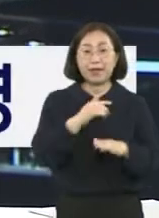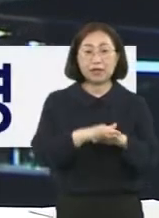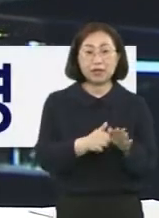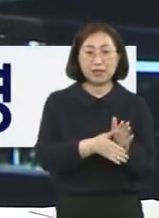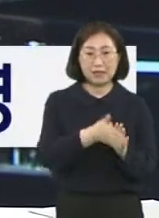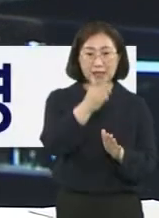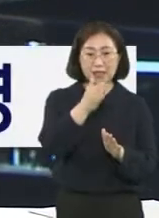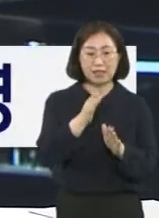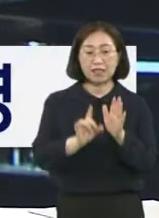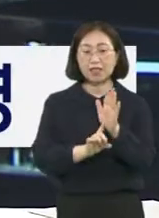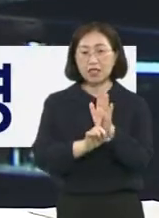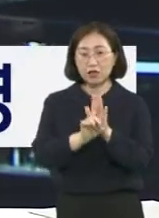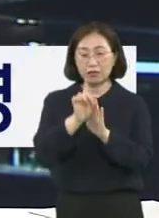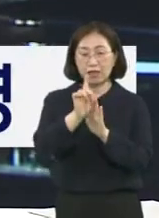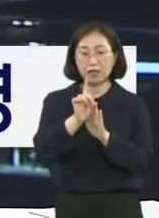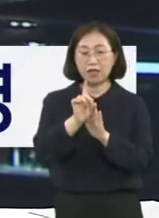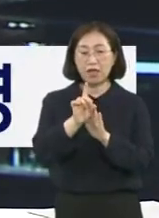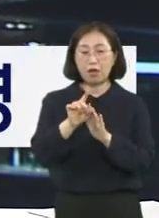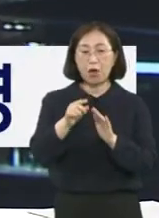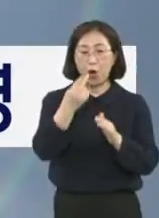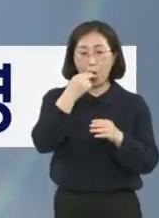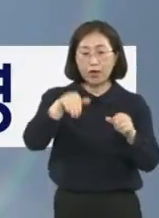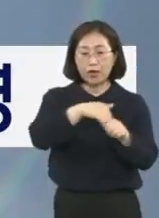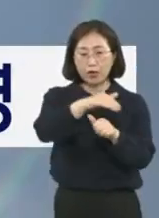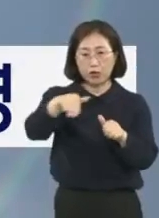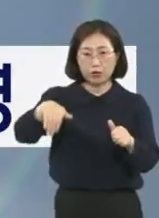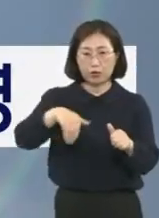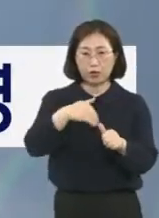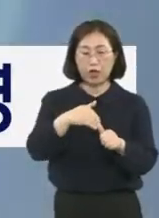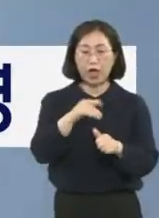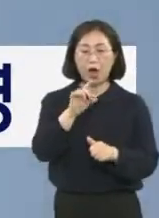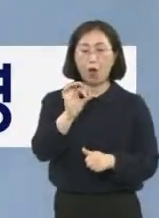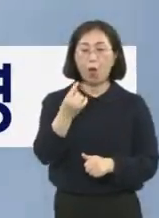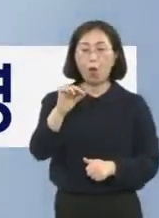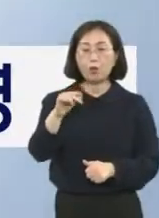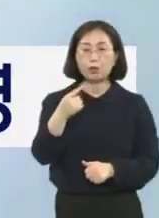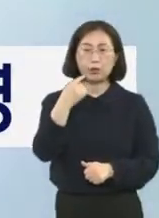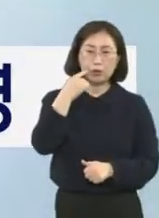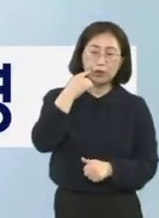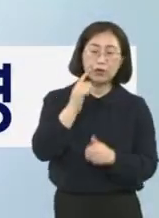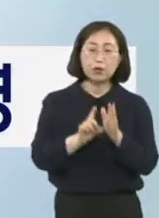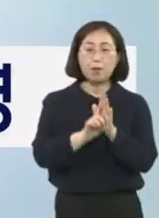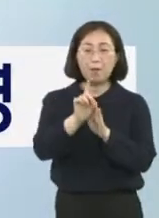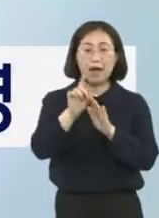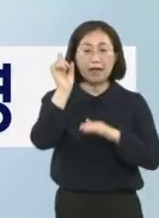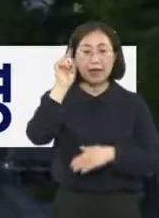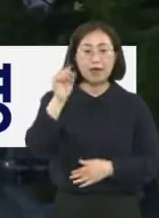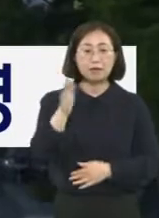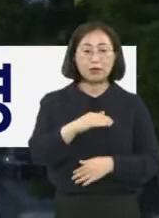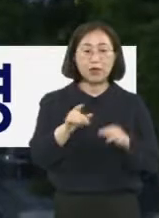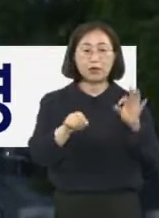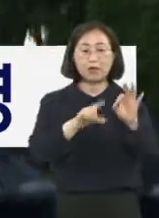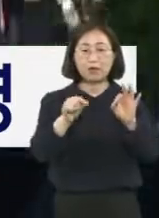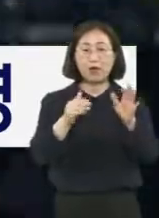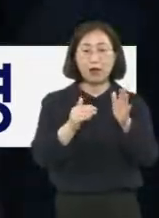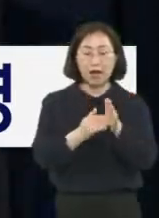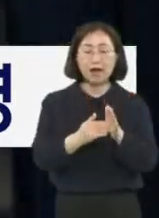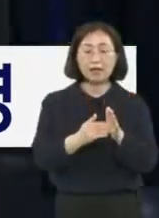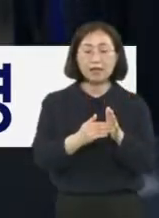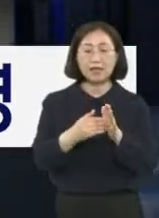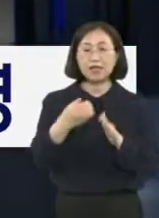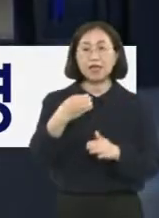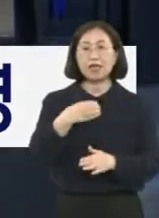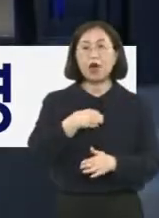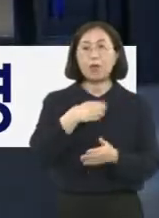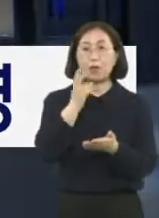대전시는 기온 상승으로 대기 중 오존 농도가 높아질 것으로 예상됨에 따라 내일부터 10월까지 오존